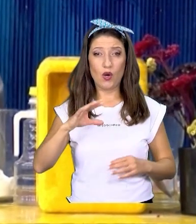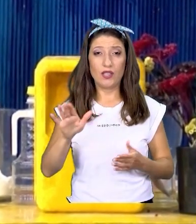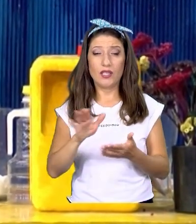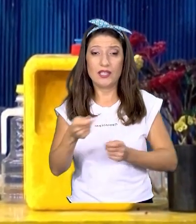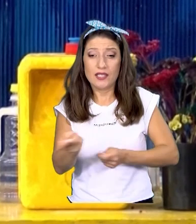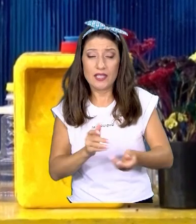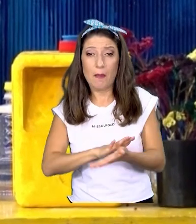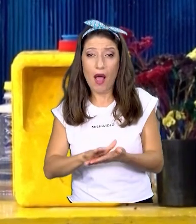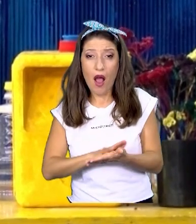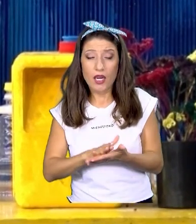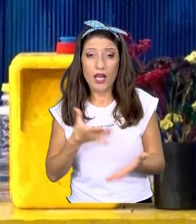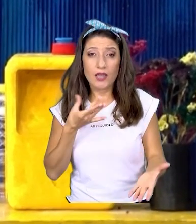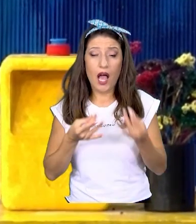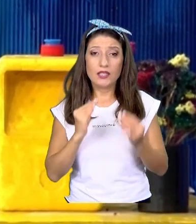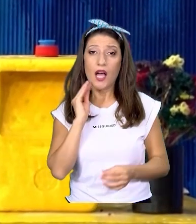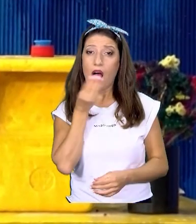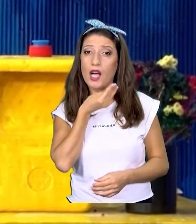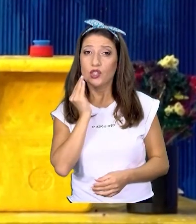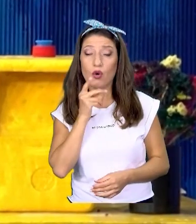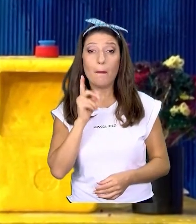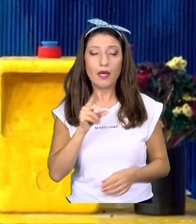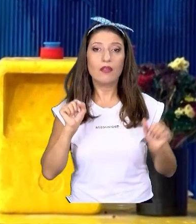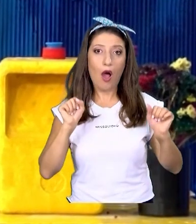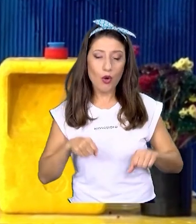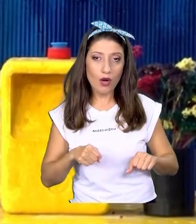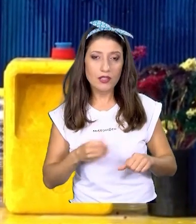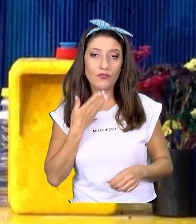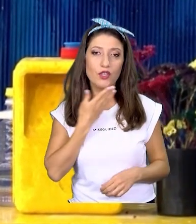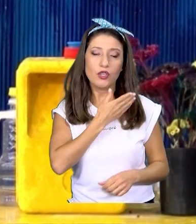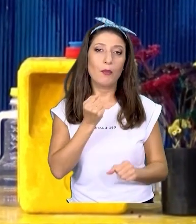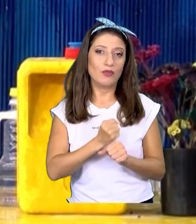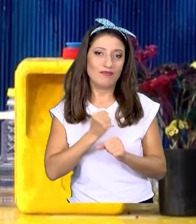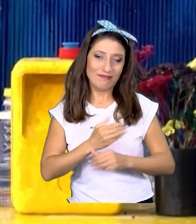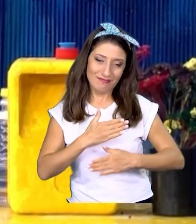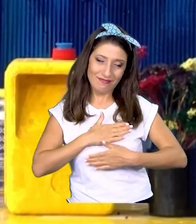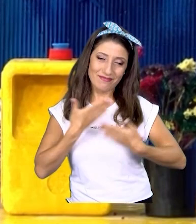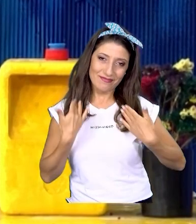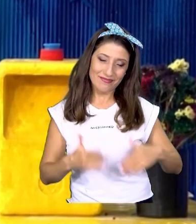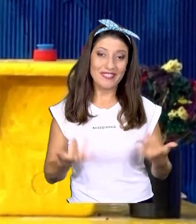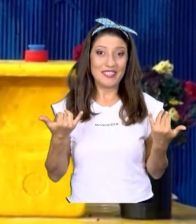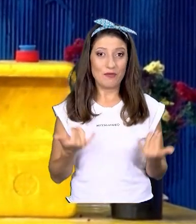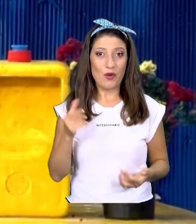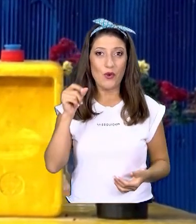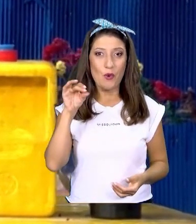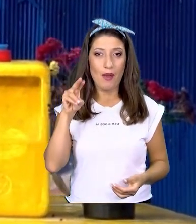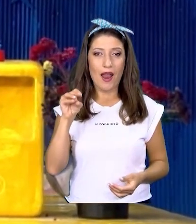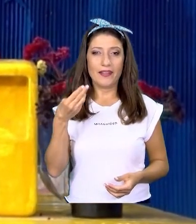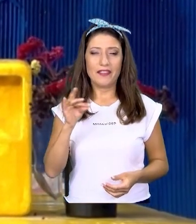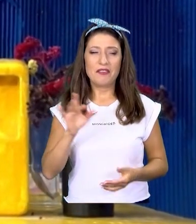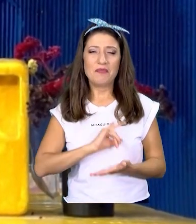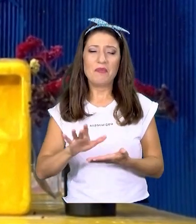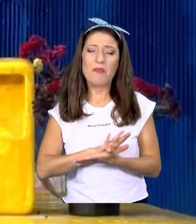ենք թաց անձերոցիկներով, բայց կարողացանք ի վերջո գործնանել, բա։ Հիմա հոպլատիրը այնպես